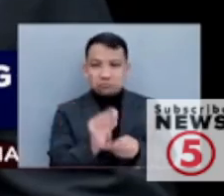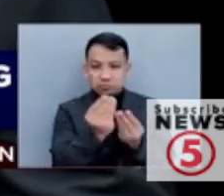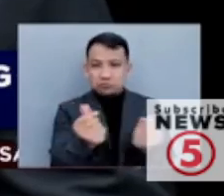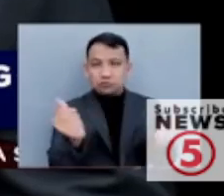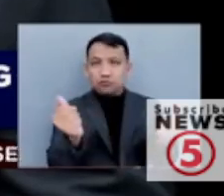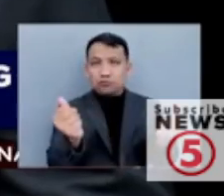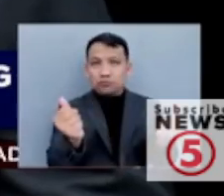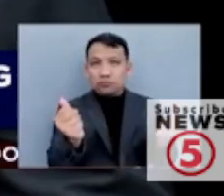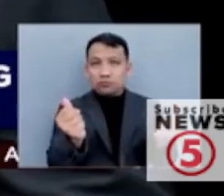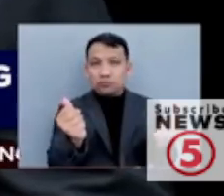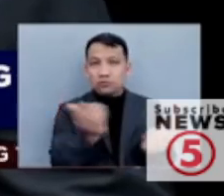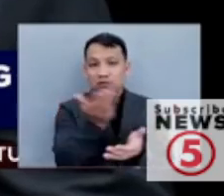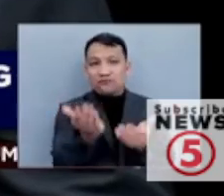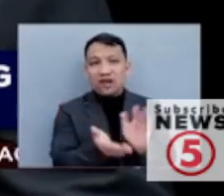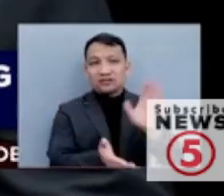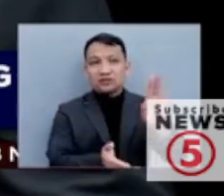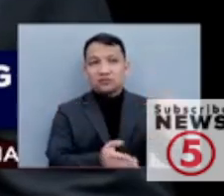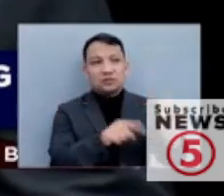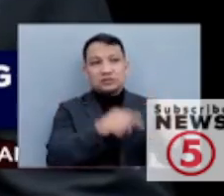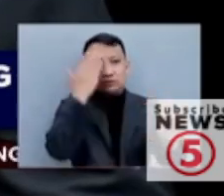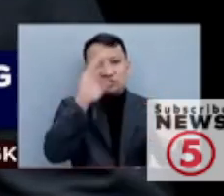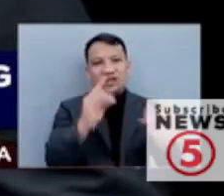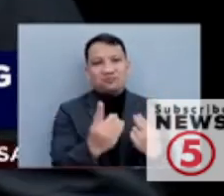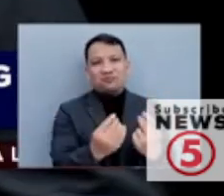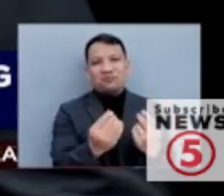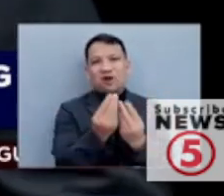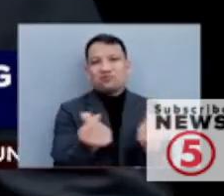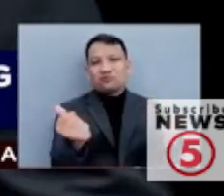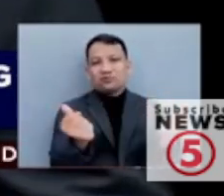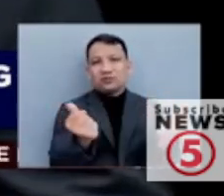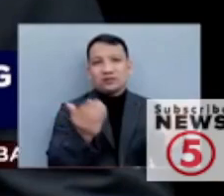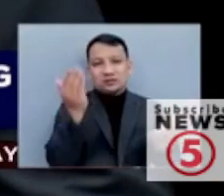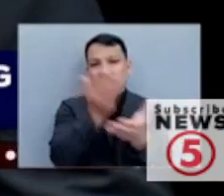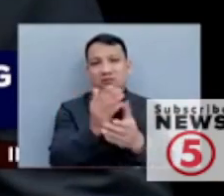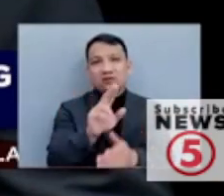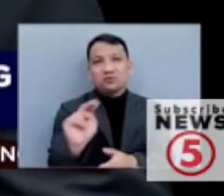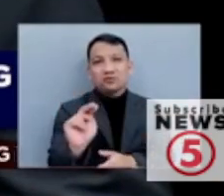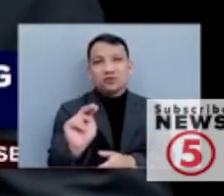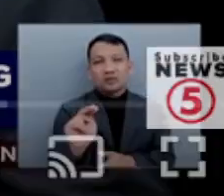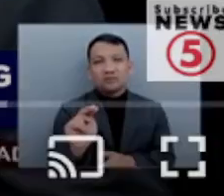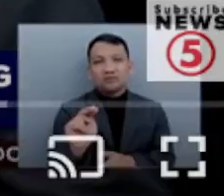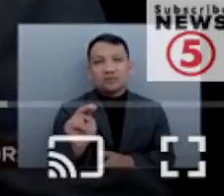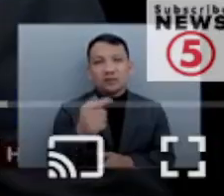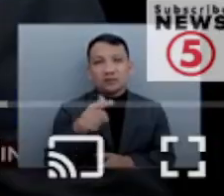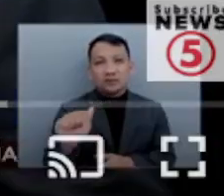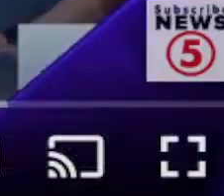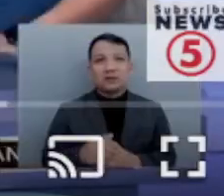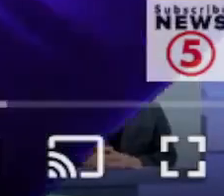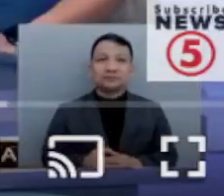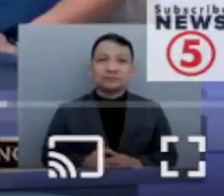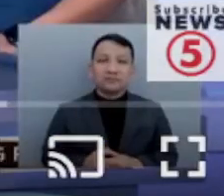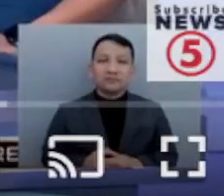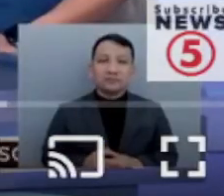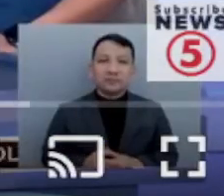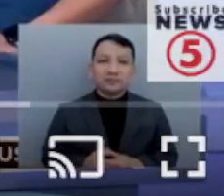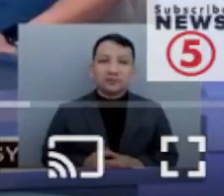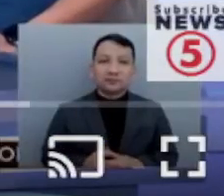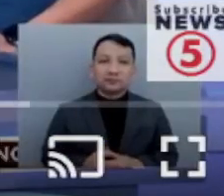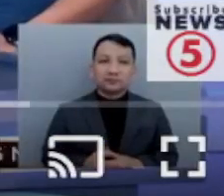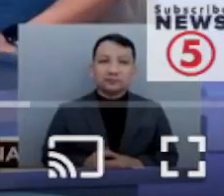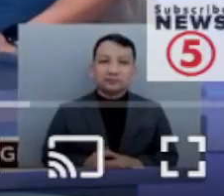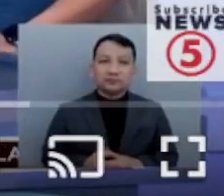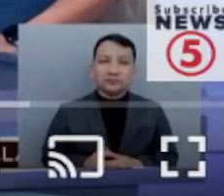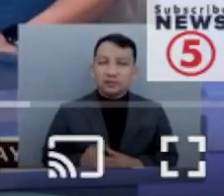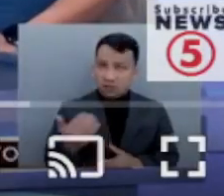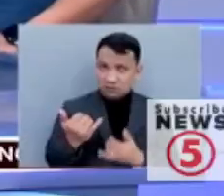will translate to any action that will reach the United Nations General Assembly. Okay. Also, but just a